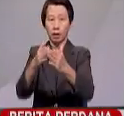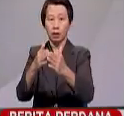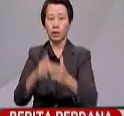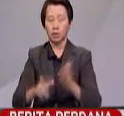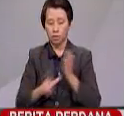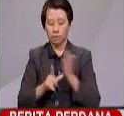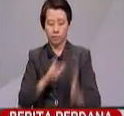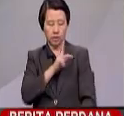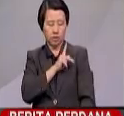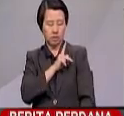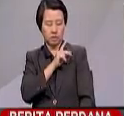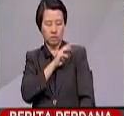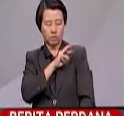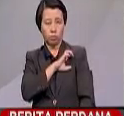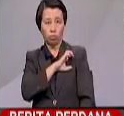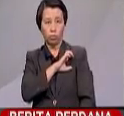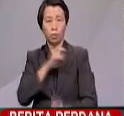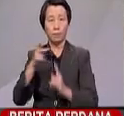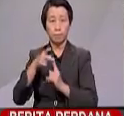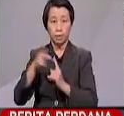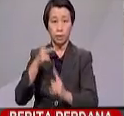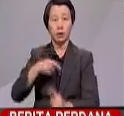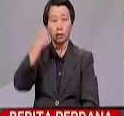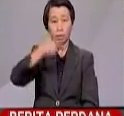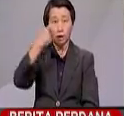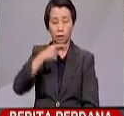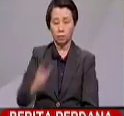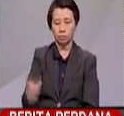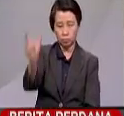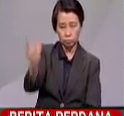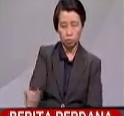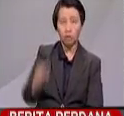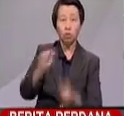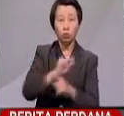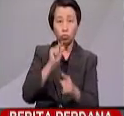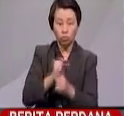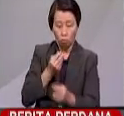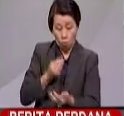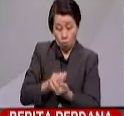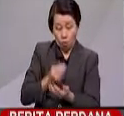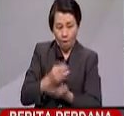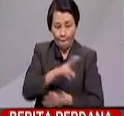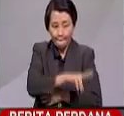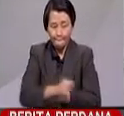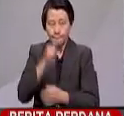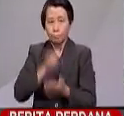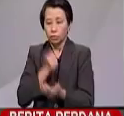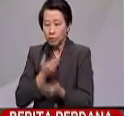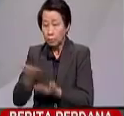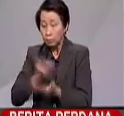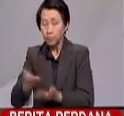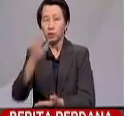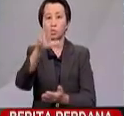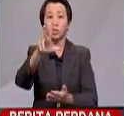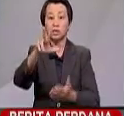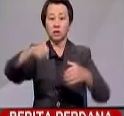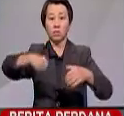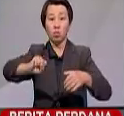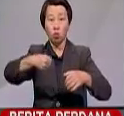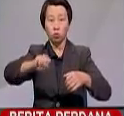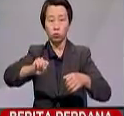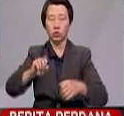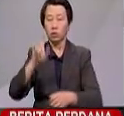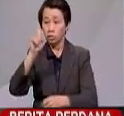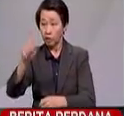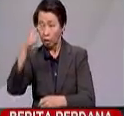Timbalan Ketua Polis Pulau Pinang, Datuk Rosli Cik berkata, suspek menggunakan wang hasil samun untuk membeli 3 motor sikal,